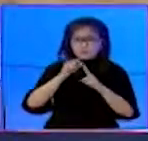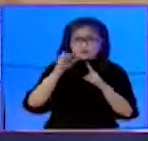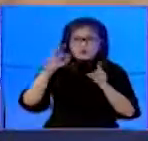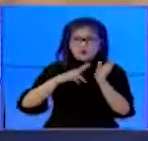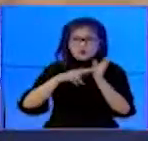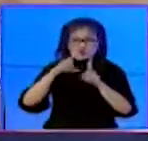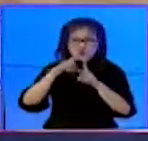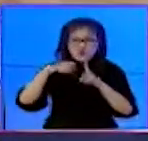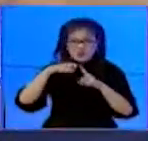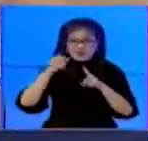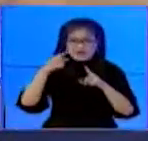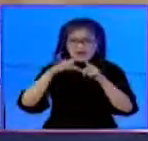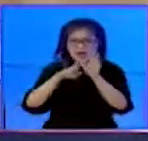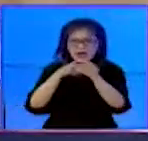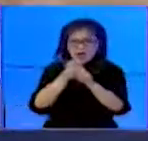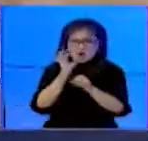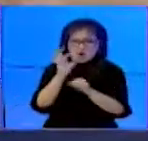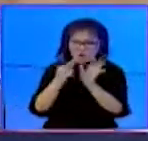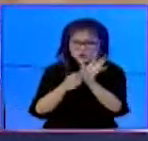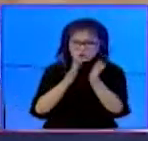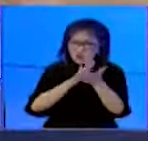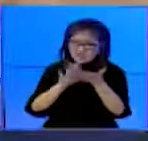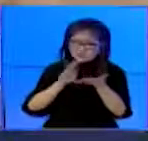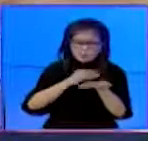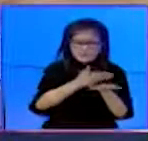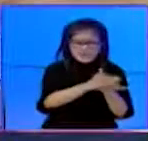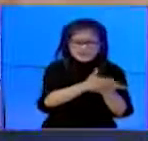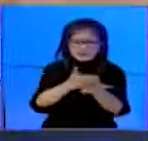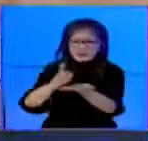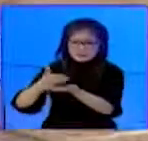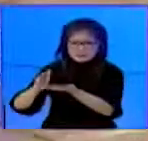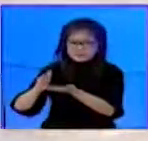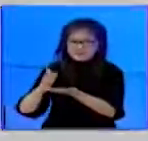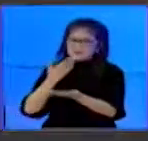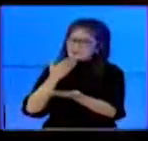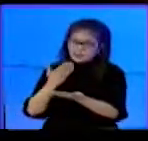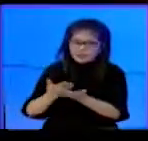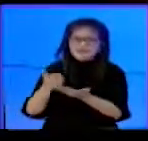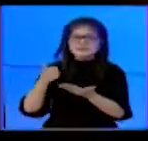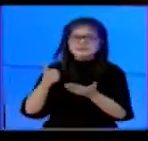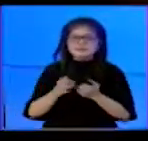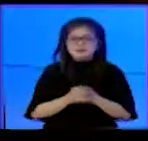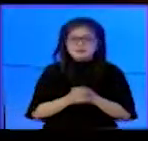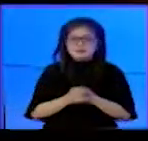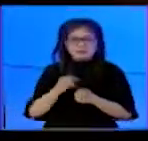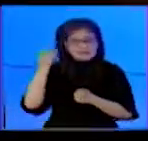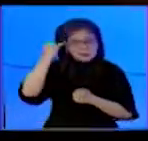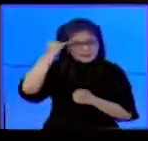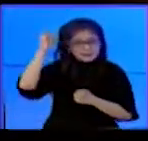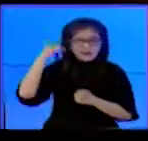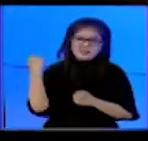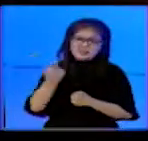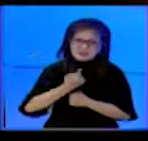saya bagikan kepada yang bersangkutan. Sekali lagi saya ucapkan terima kasih banyak. Demikian. Inisiatif kami dengan